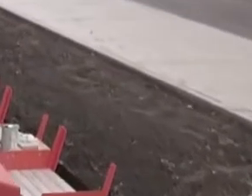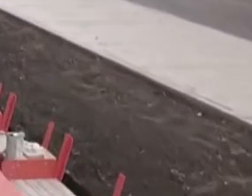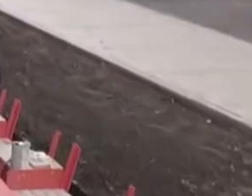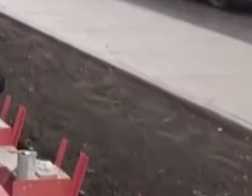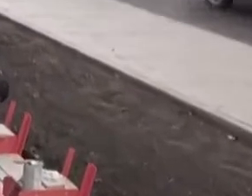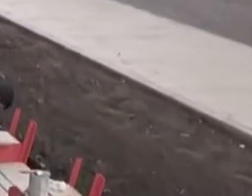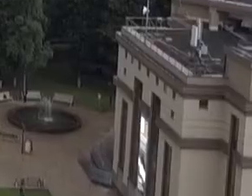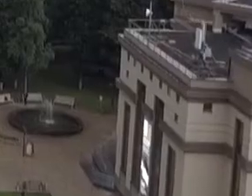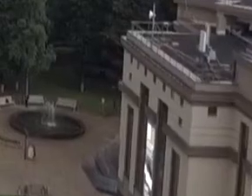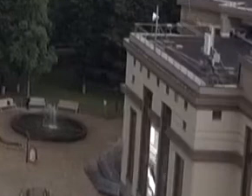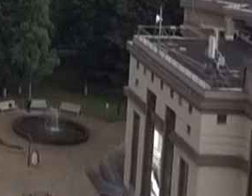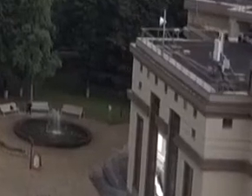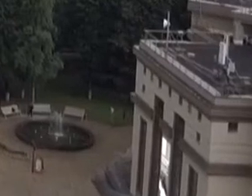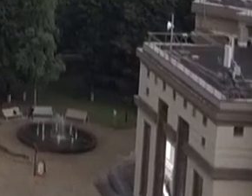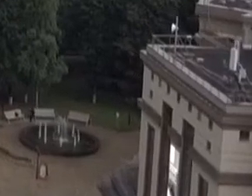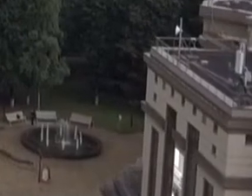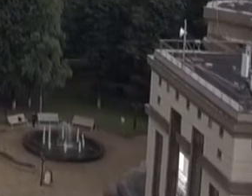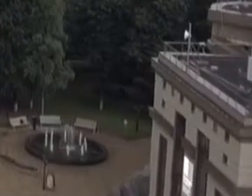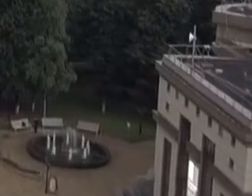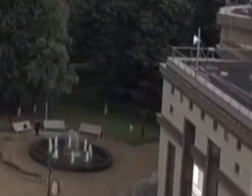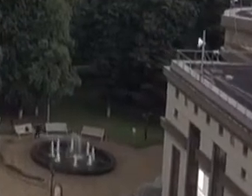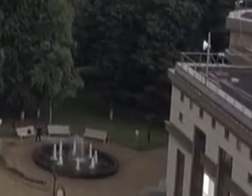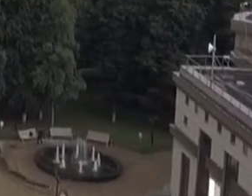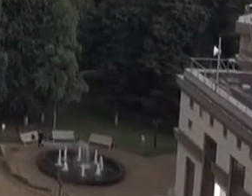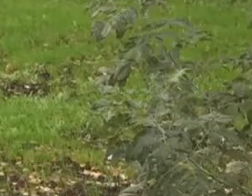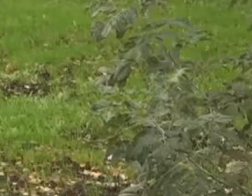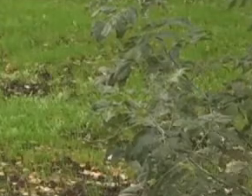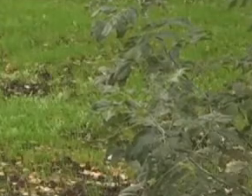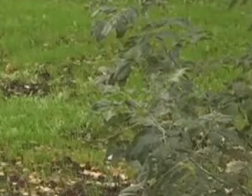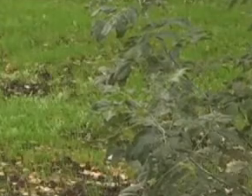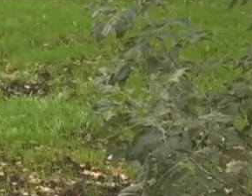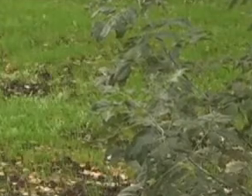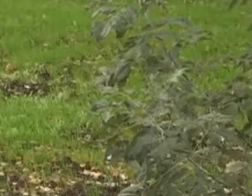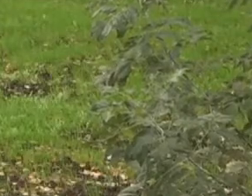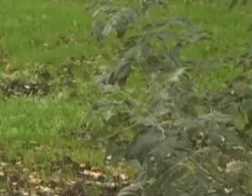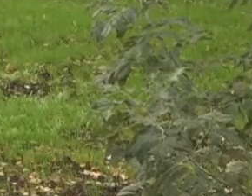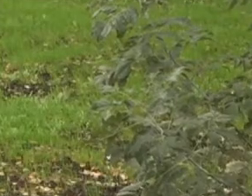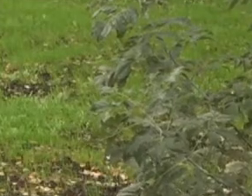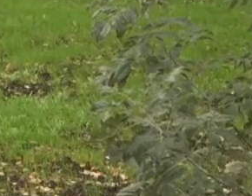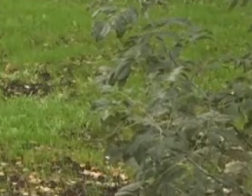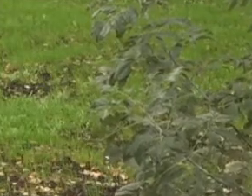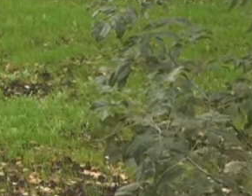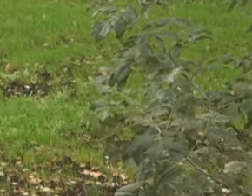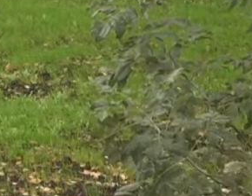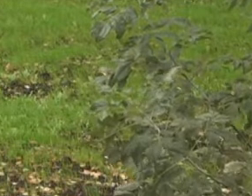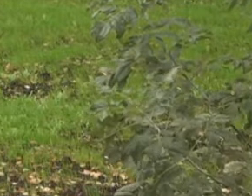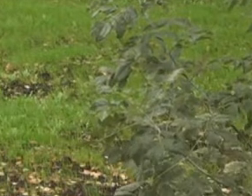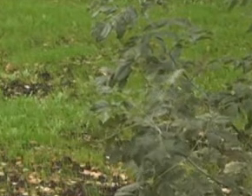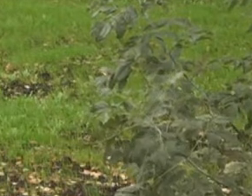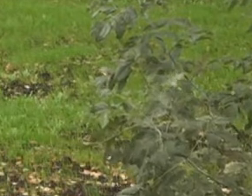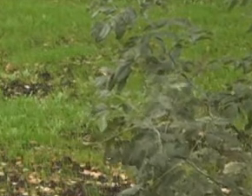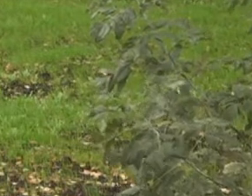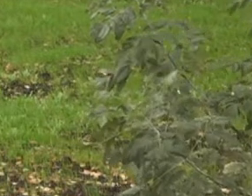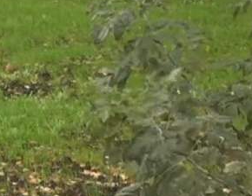по благоустройству, и она обязательно будет продолжена. Мы мечтаем, чтобы в Звенигороде было много таких